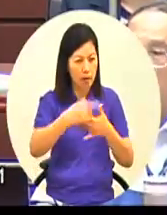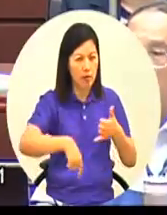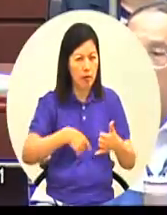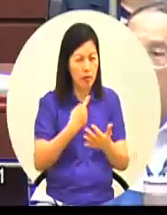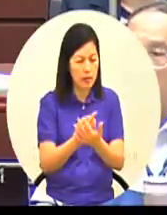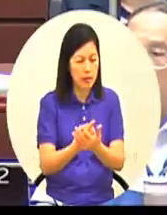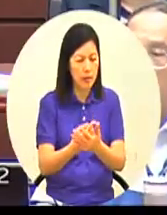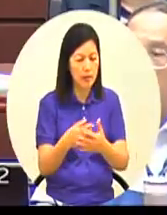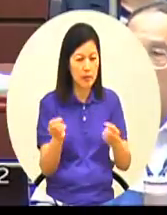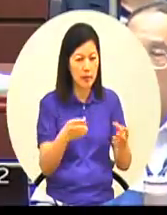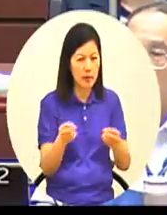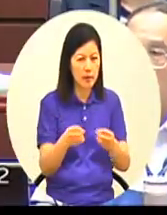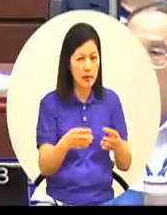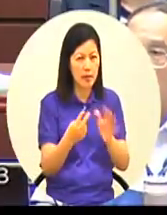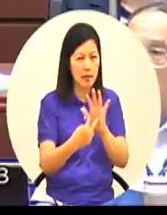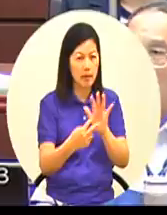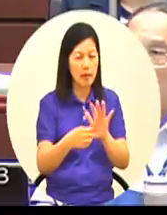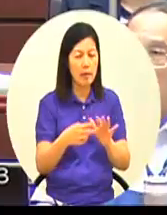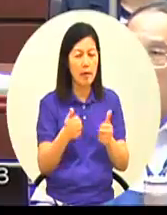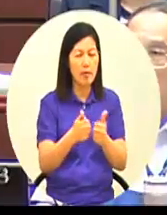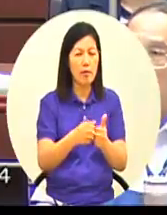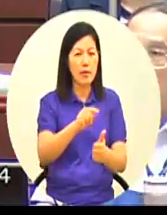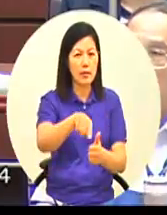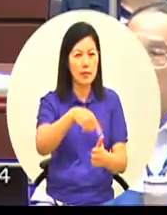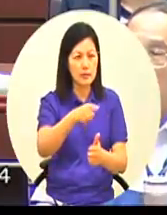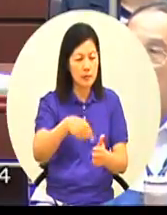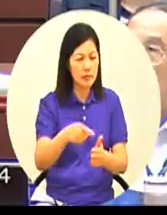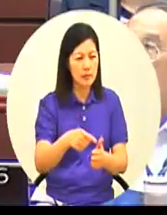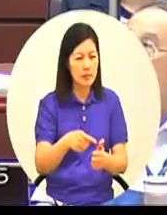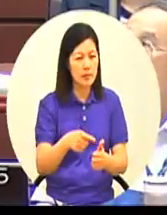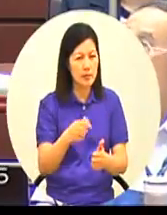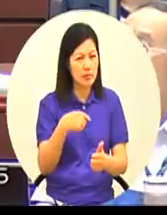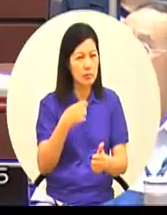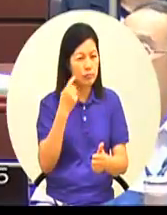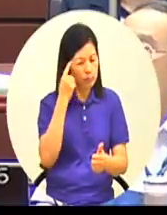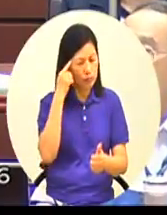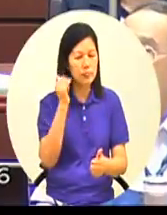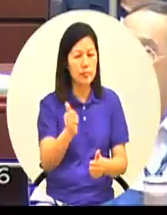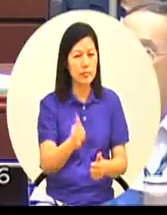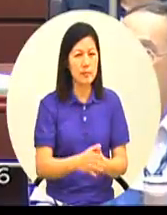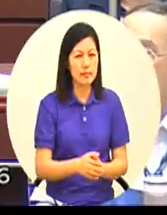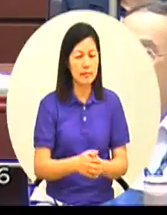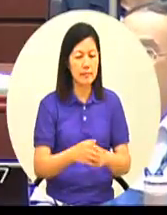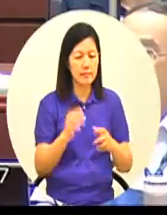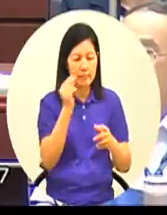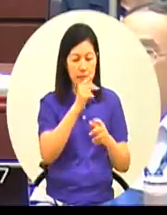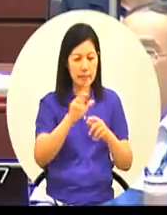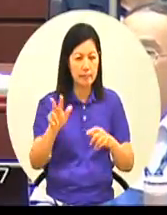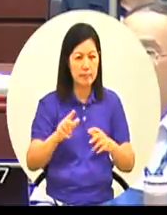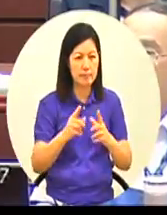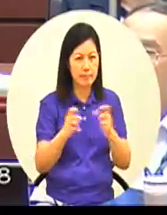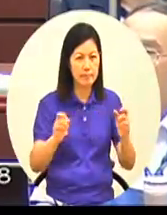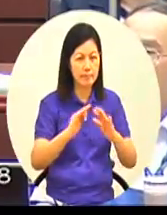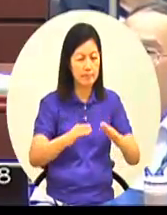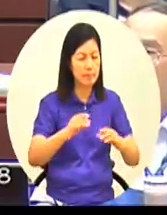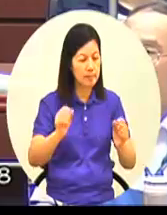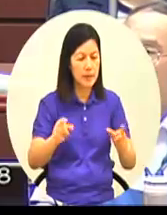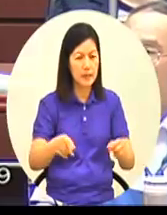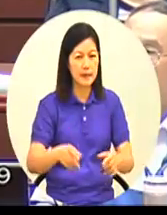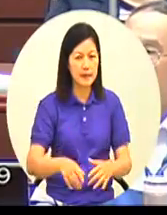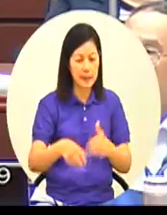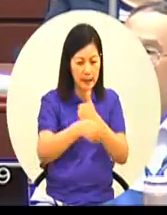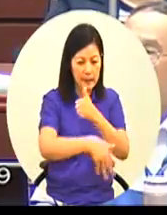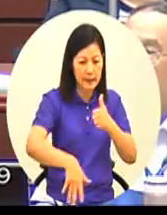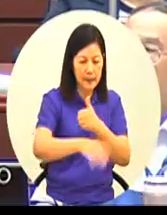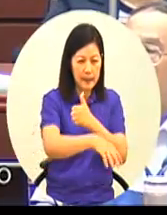会跟工作坊。那我觉得有达成这样的功能，尤其我们有一个特色跟其他城市不一样，我们的各局处的相关